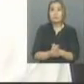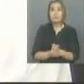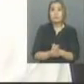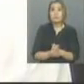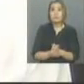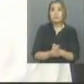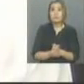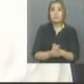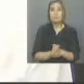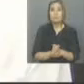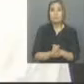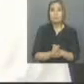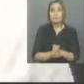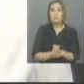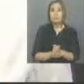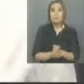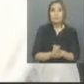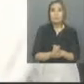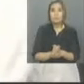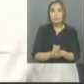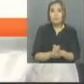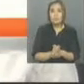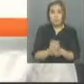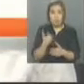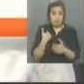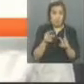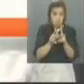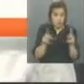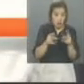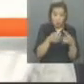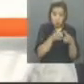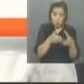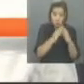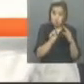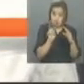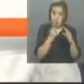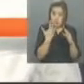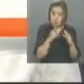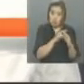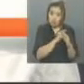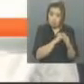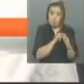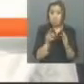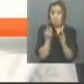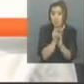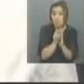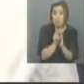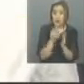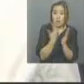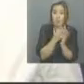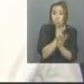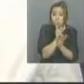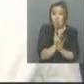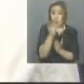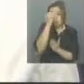การที่รับผิดชอบเพื่อกำหนดหลักเกณฑ์นะครับแล้วก็กระจายวงเงินที่ธ.ก.ส.จะให้สินเ